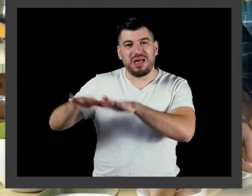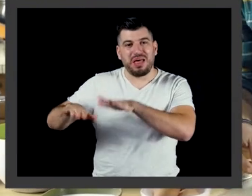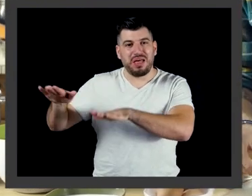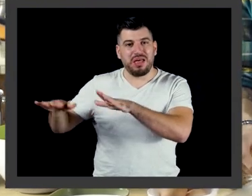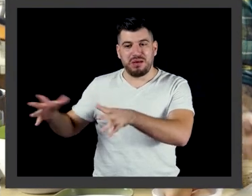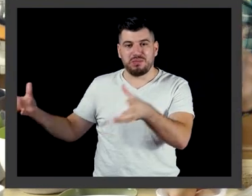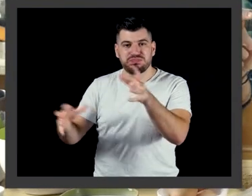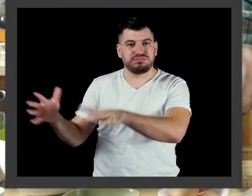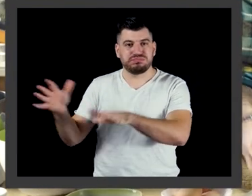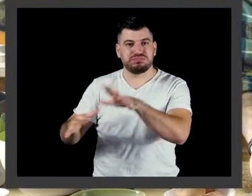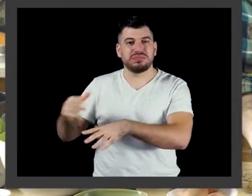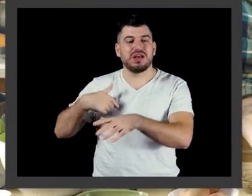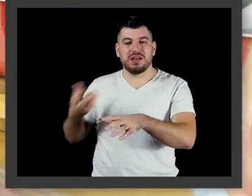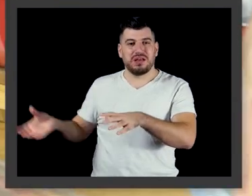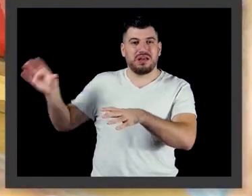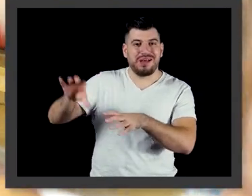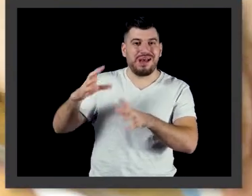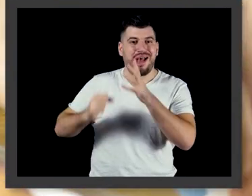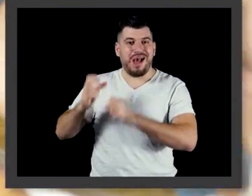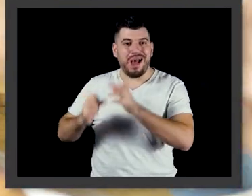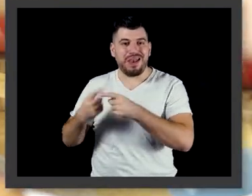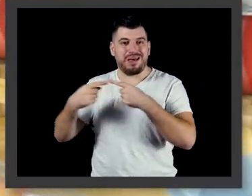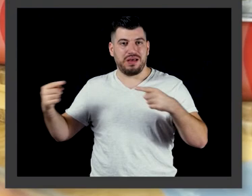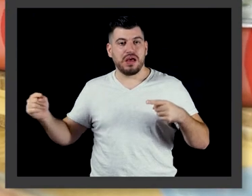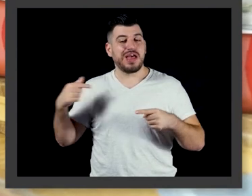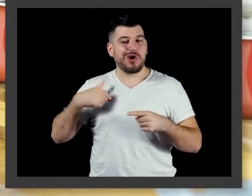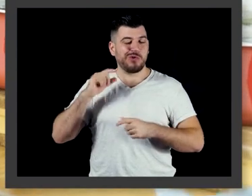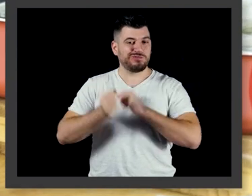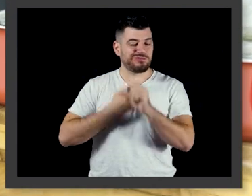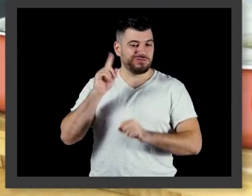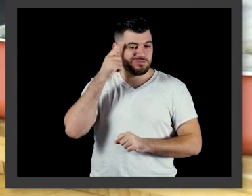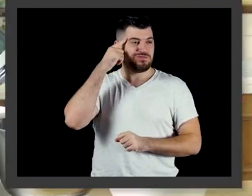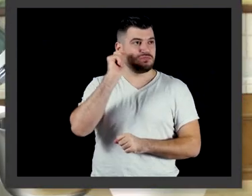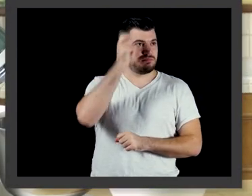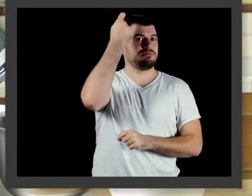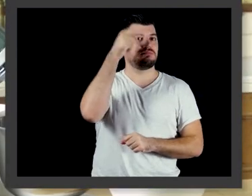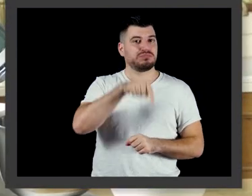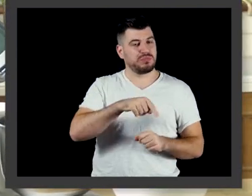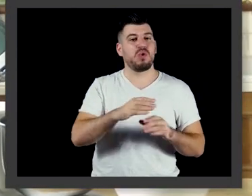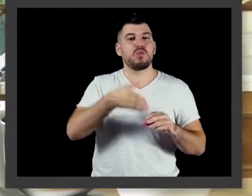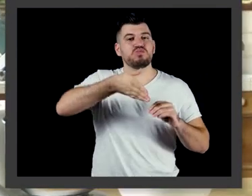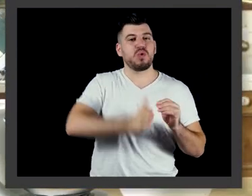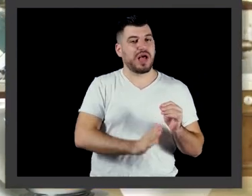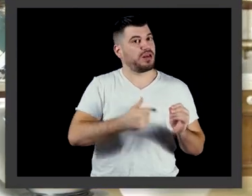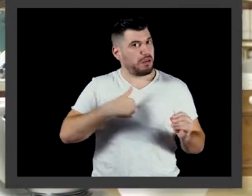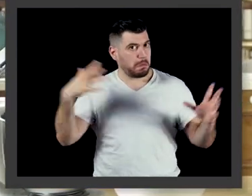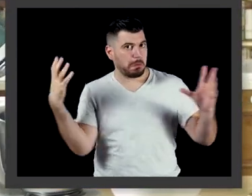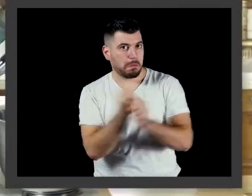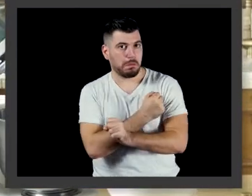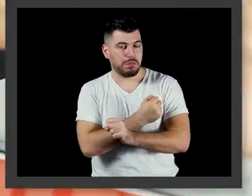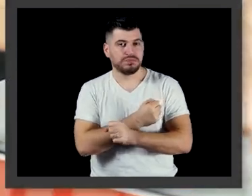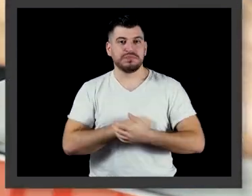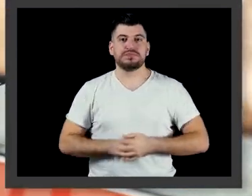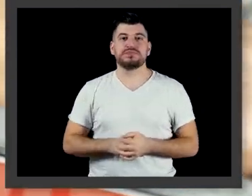το γάλα, το ευαπορέ κτλ. Αλλά προσπάθησα να την κάνω μπουγάτσα και την πέτυχα. Έτσι όπως είναι, θα ρίξω άλλο ένα φύλλο από